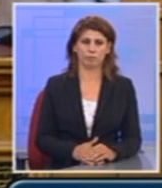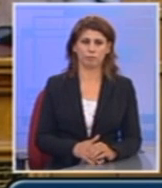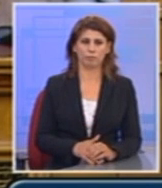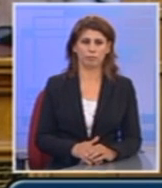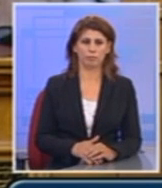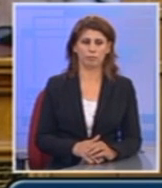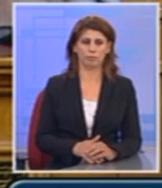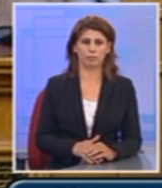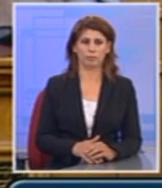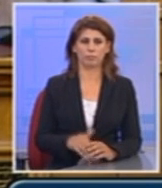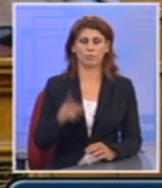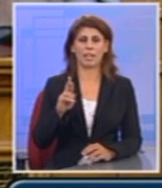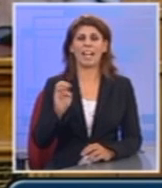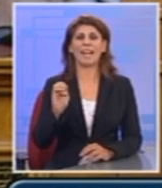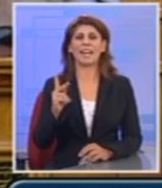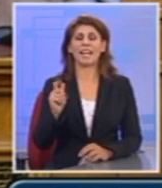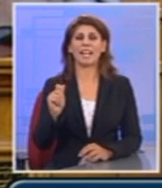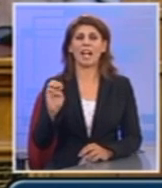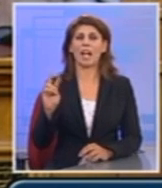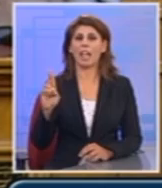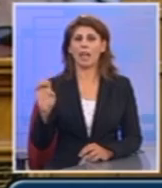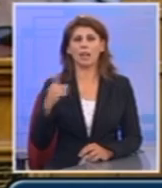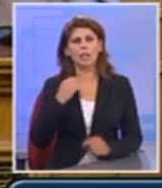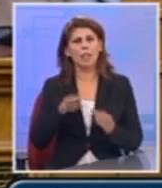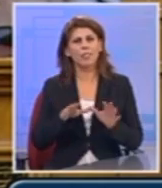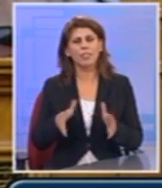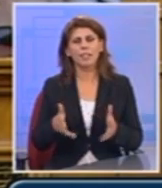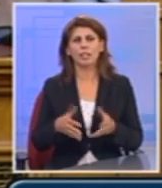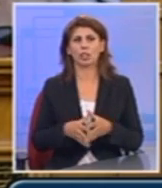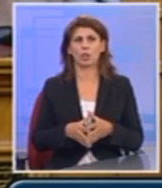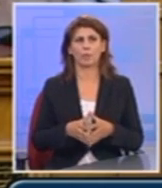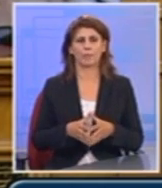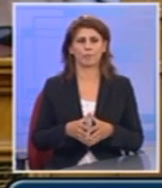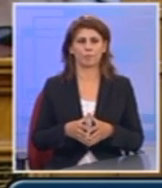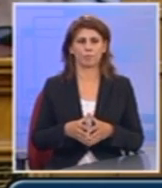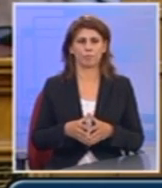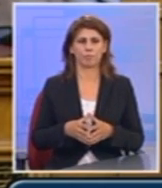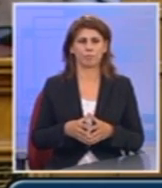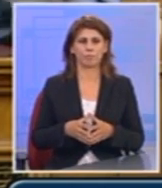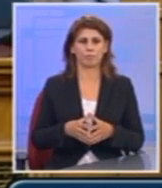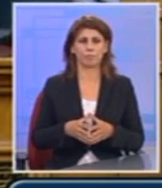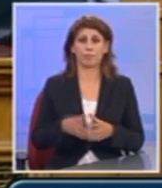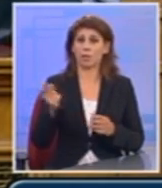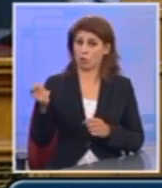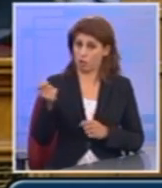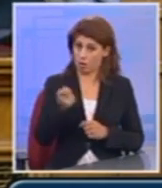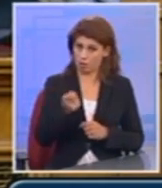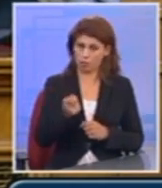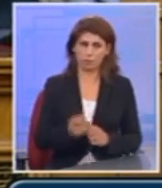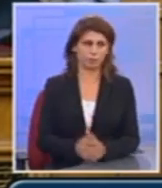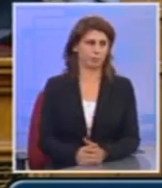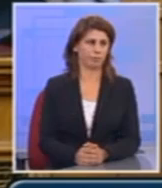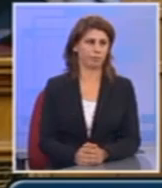στην ρεδ που είναι ένα δίκτυο για την για το χρέος